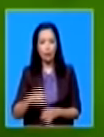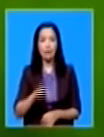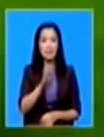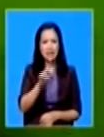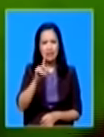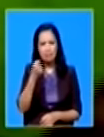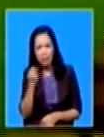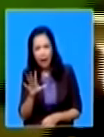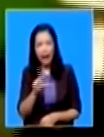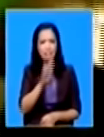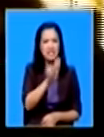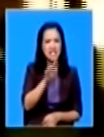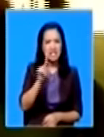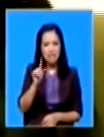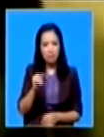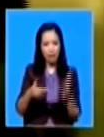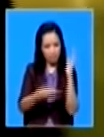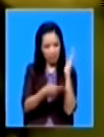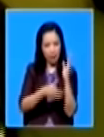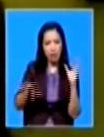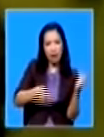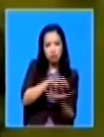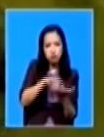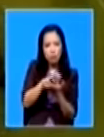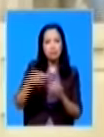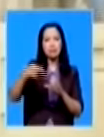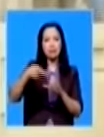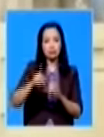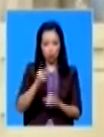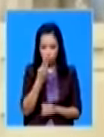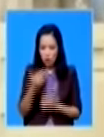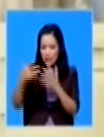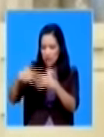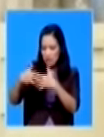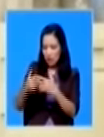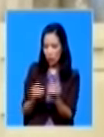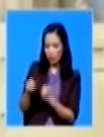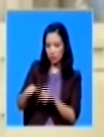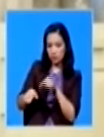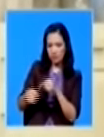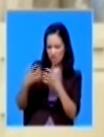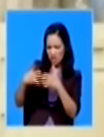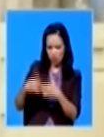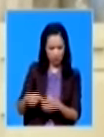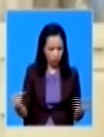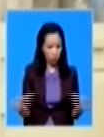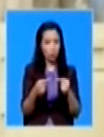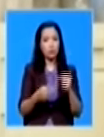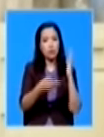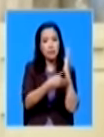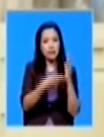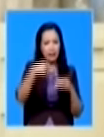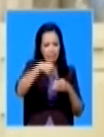ได้ไหม ค ือว่าผลมันปาล์มมากขึ้นมันใช้จังนี้มันก็ต้องไปดูเรื่องเครื่องยนต์ที่จะใช้น้ำมันปาล์มเหล่านี้ได้ไม่ใช่ทำไมไม่ใช้นน